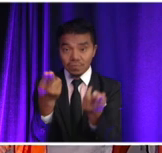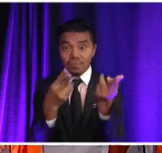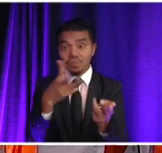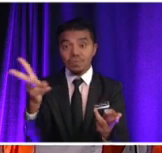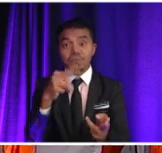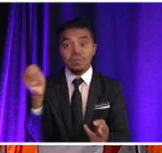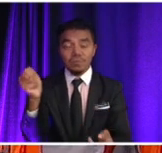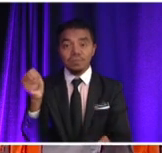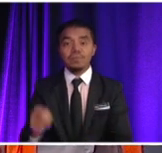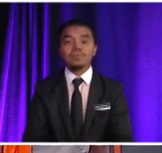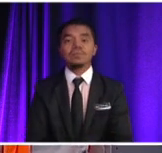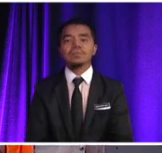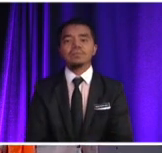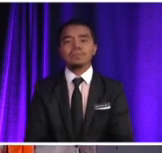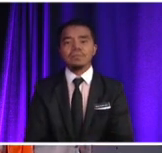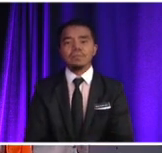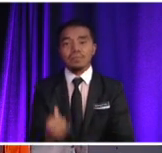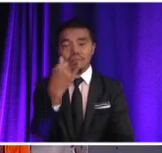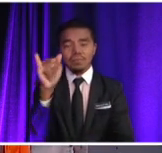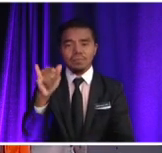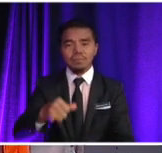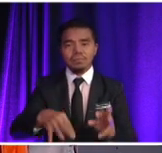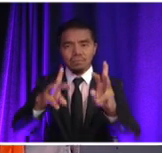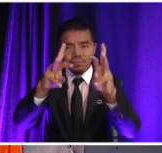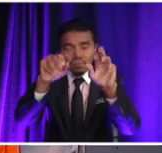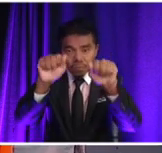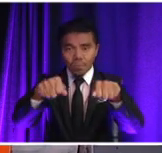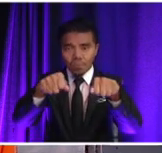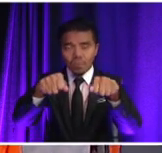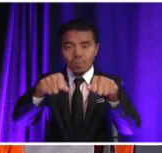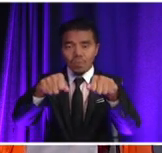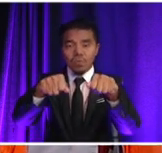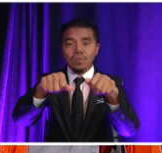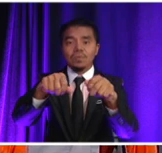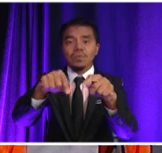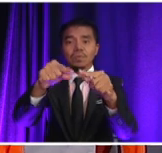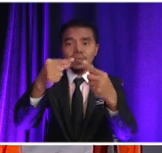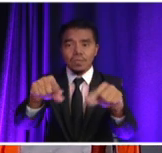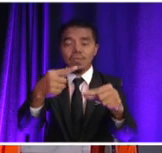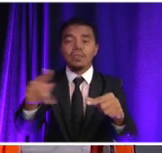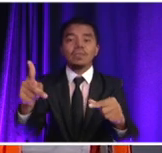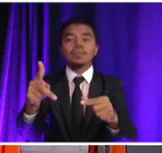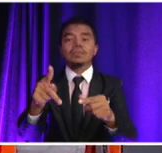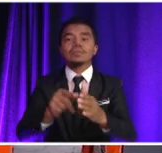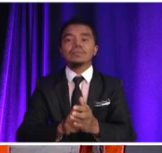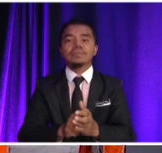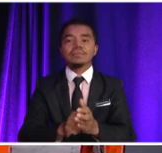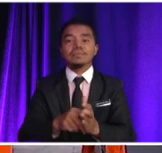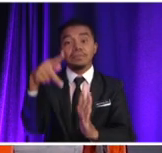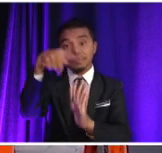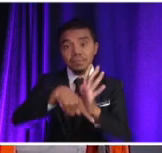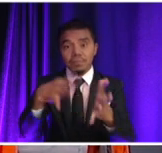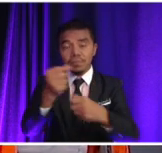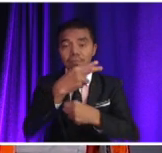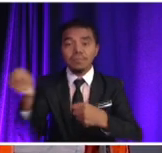menggerakkan pertumbuhan ekonomi negara karena ia dapat membantu menjana pendapatan maka